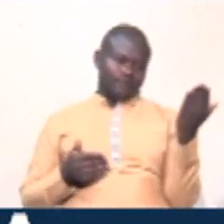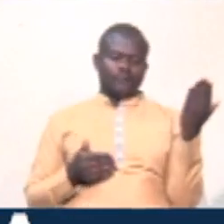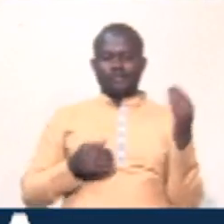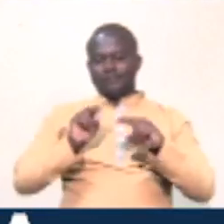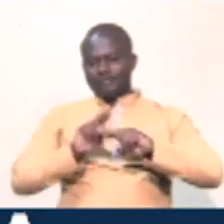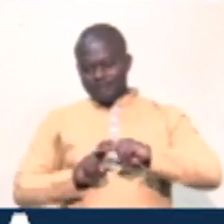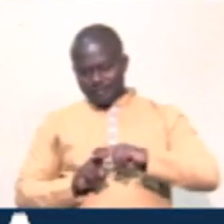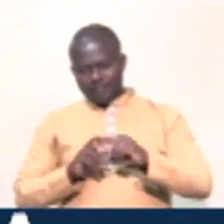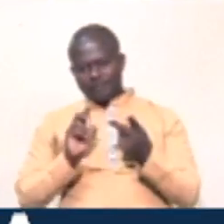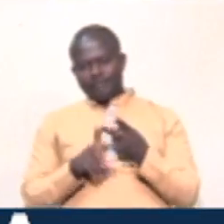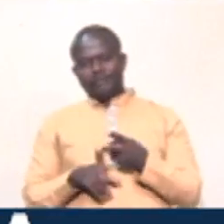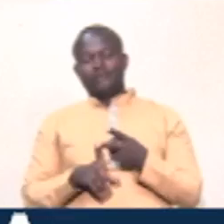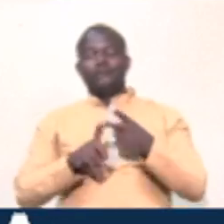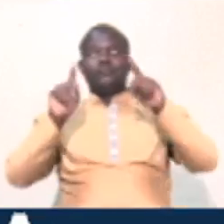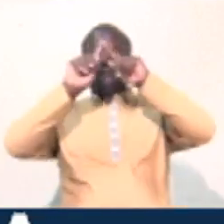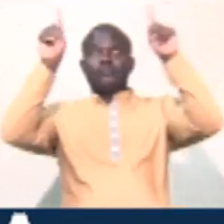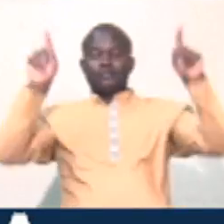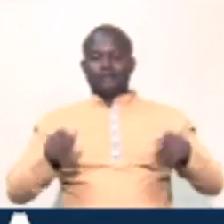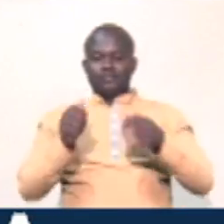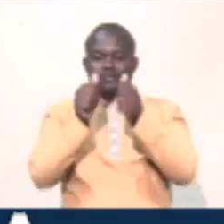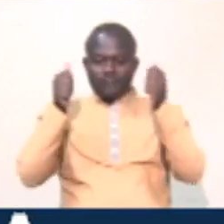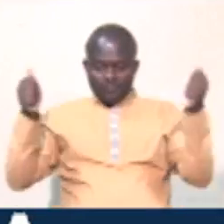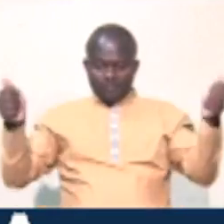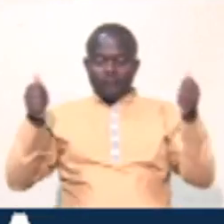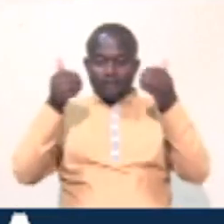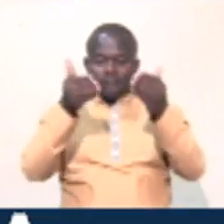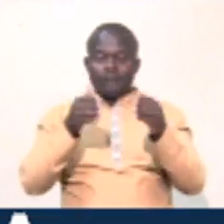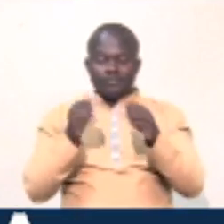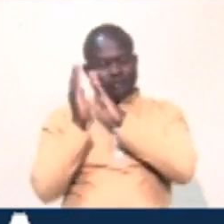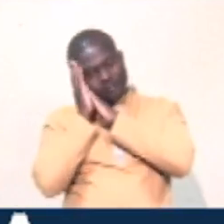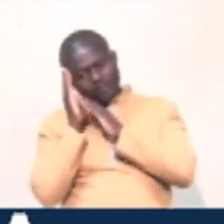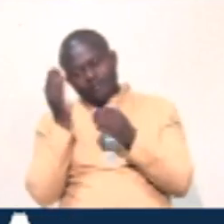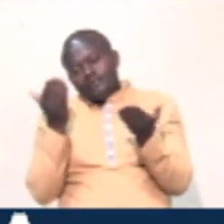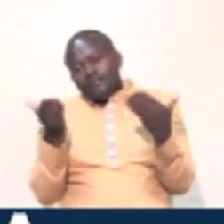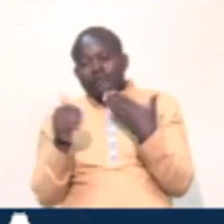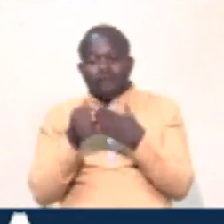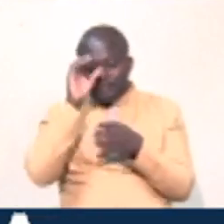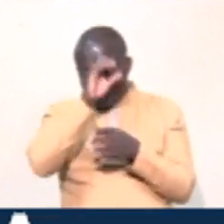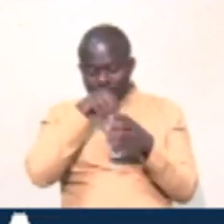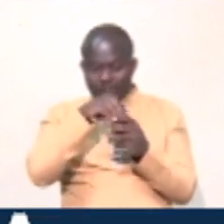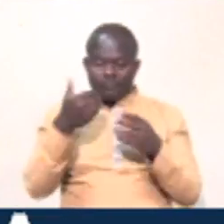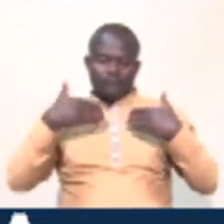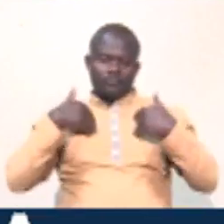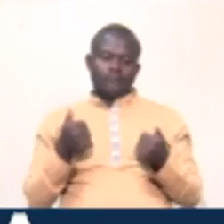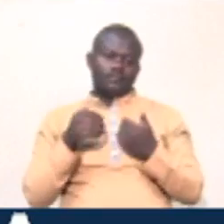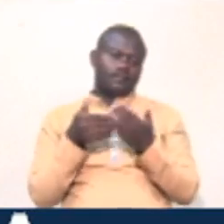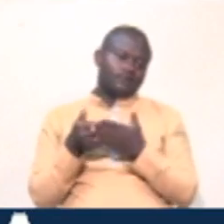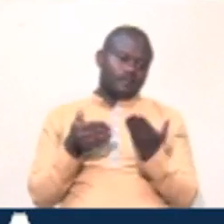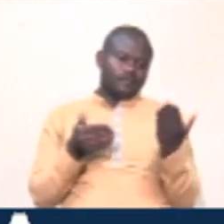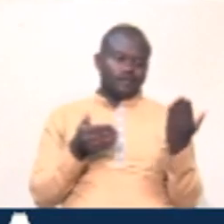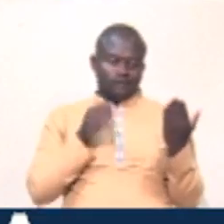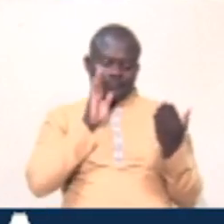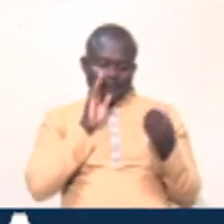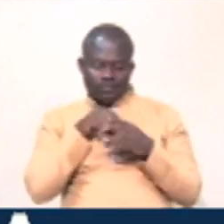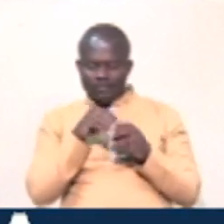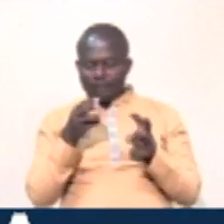intebe, bwaba ububati, byaba ibitanda. Uretse yuko wowe washakisha mu bundi buzima ukayishushanya mu kindi